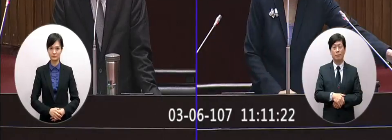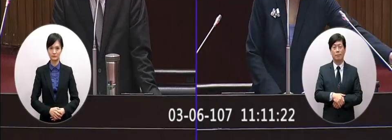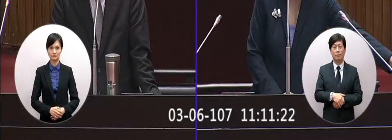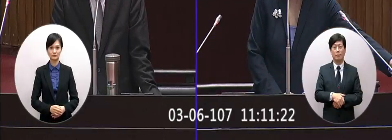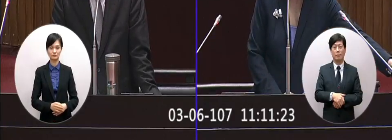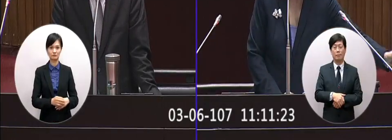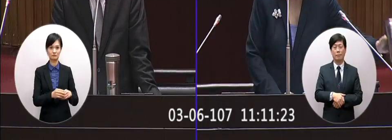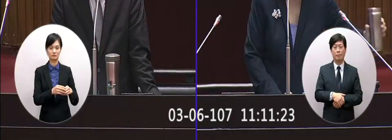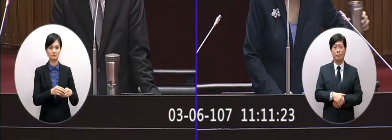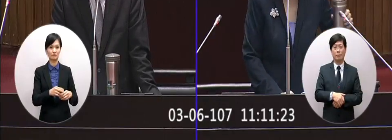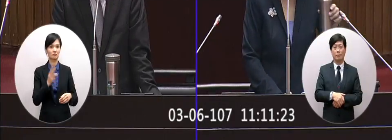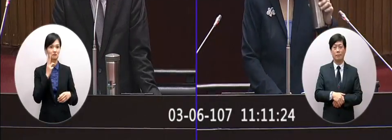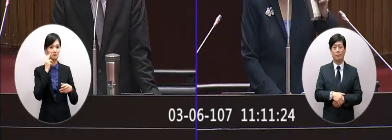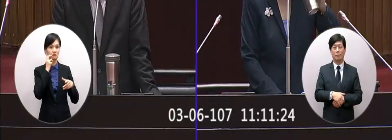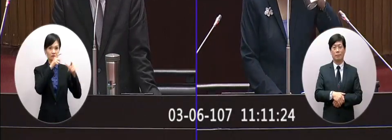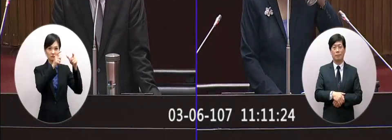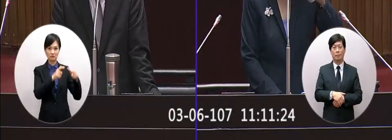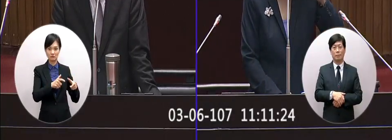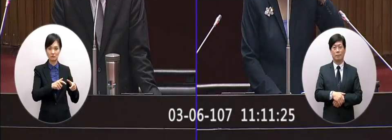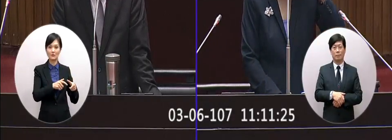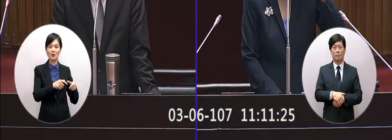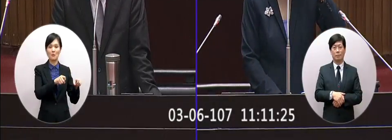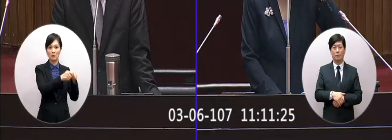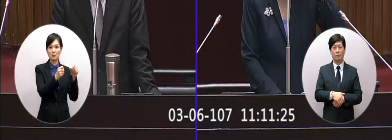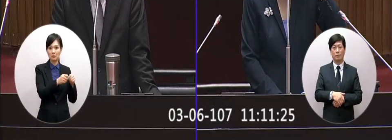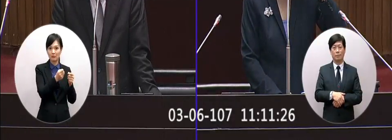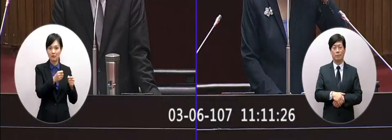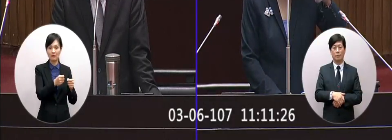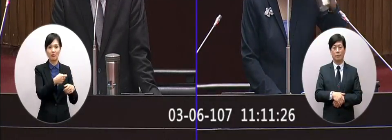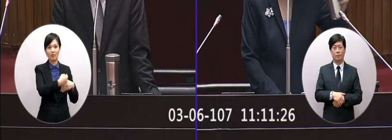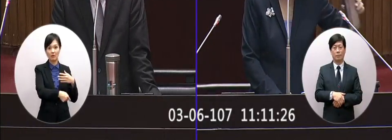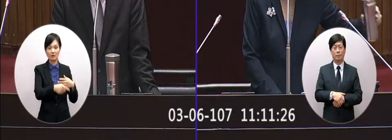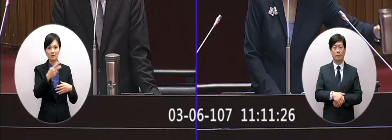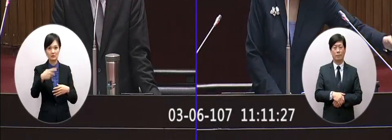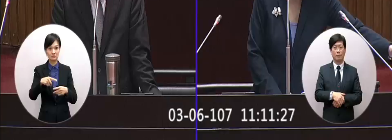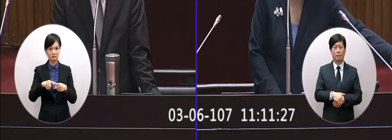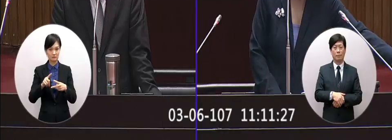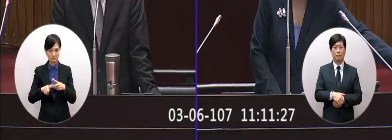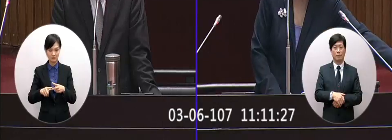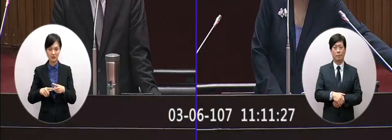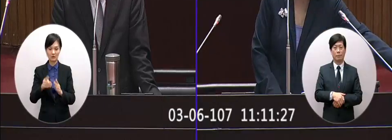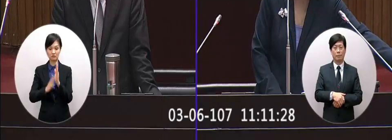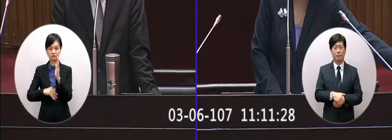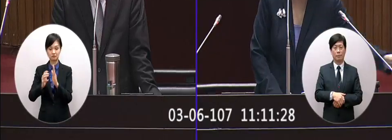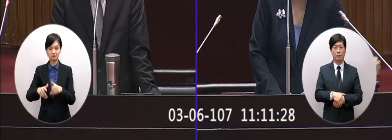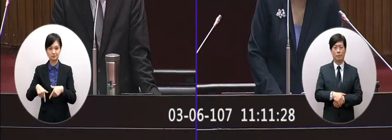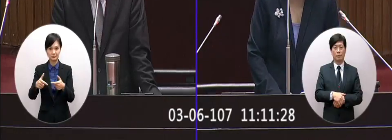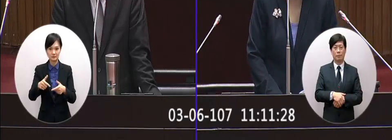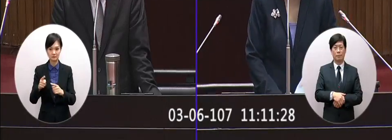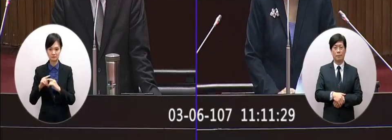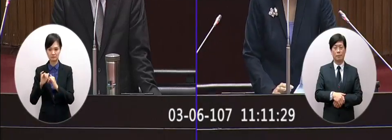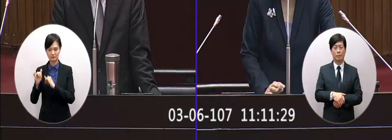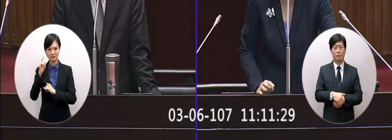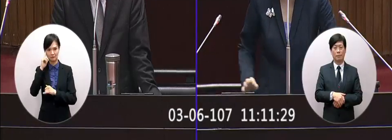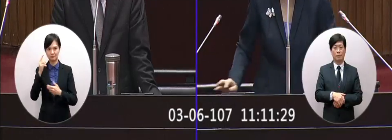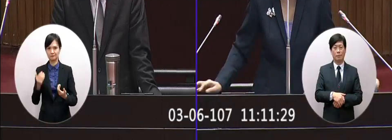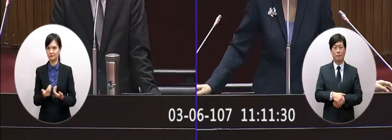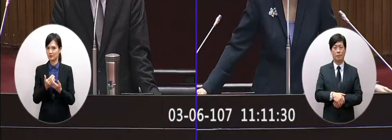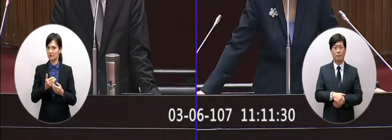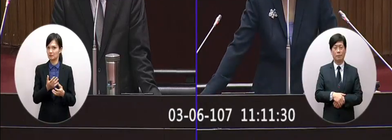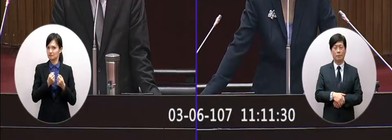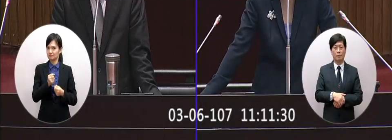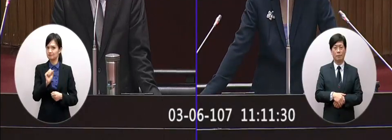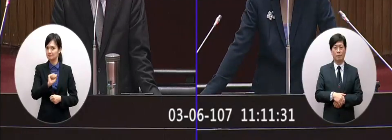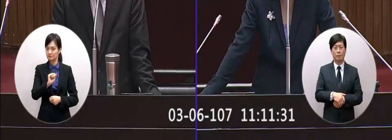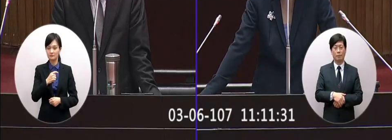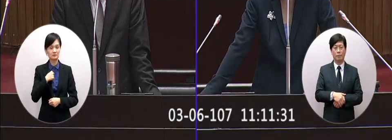像的破坏或是陵寝的泼漆，这个都为社会所不能够接受，我也不赞成，那我们也